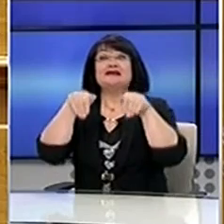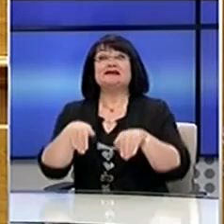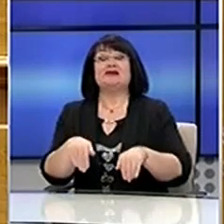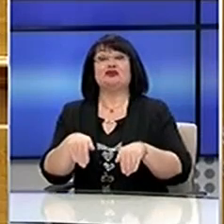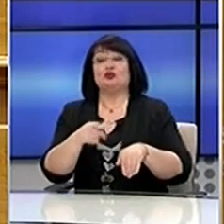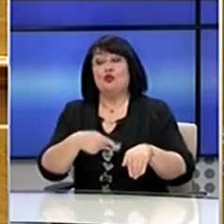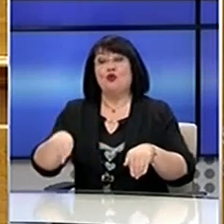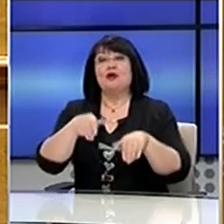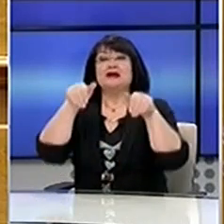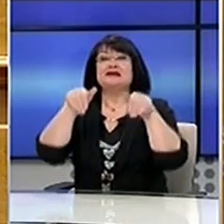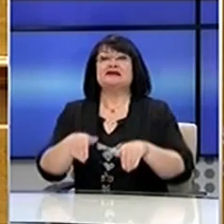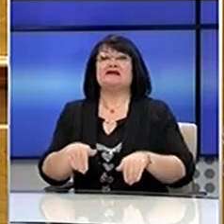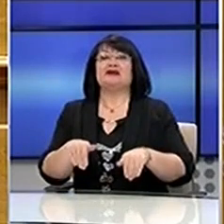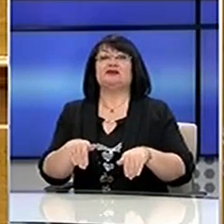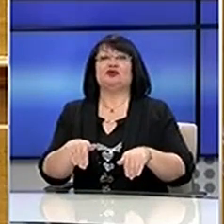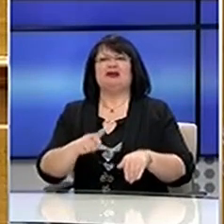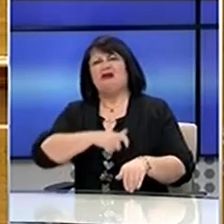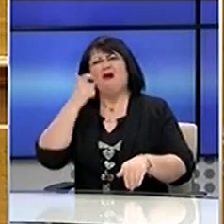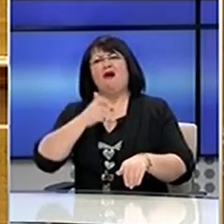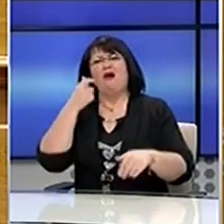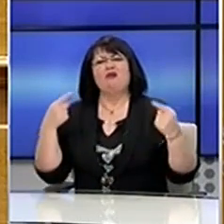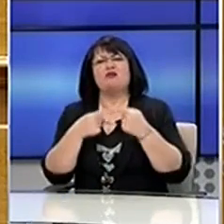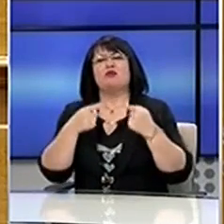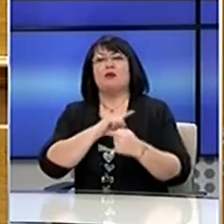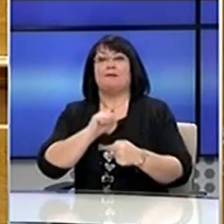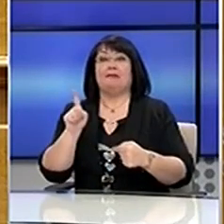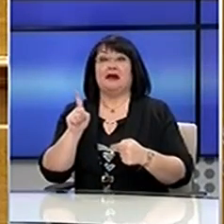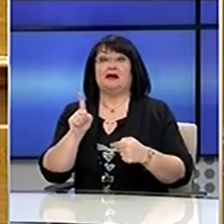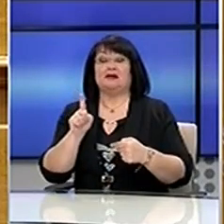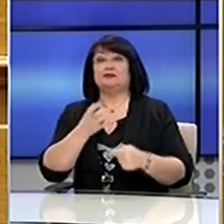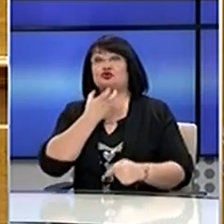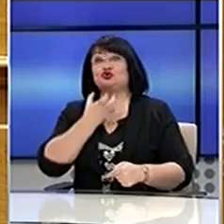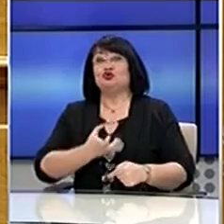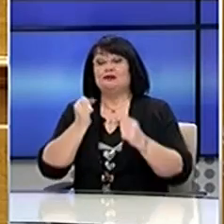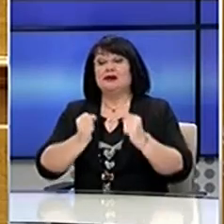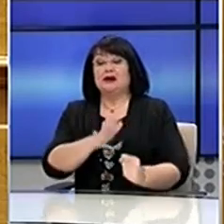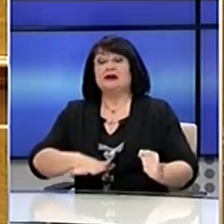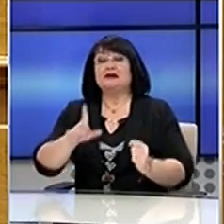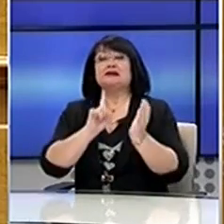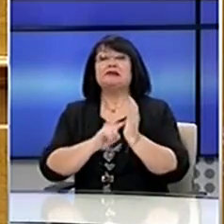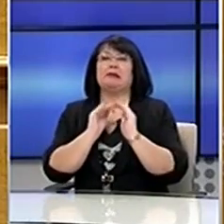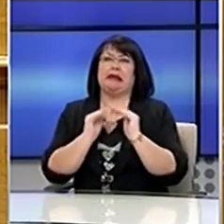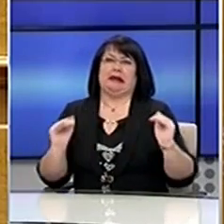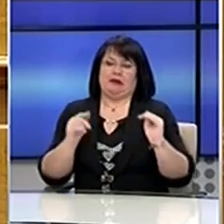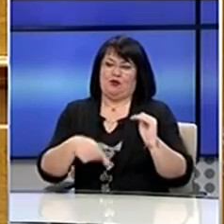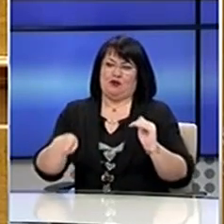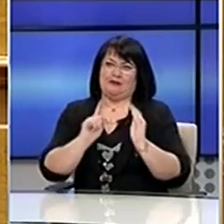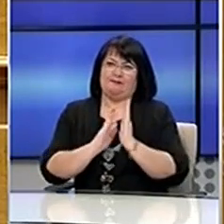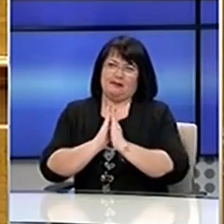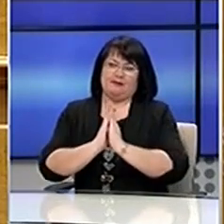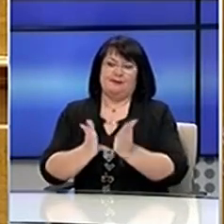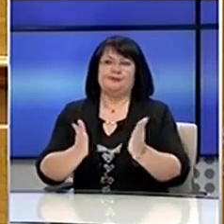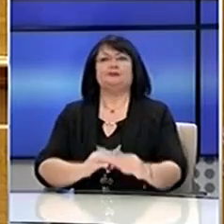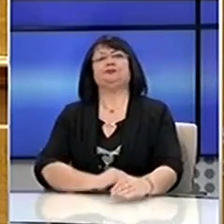σεβαστούμε ως προς τον τόνο της συζήτησης την κρισιμότητα της κατάστασης. Πιστεύω